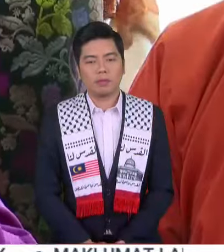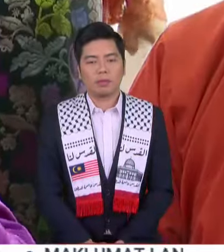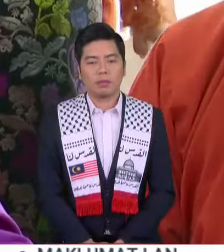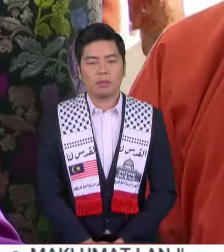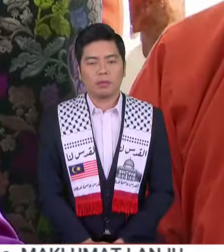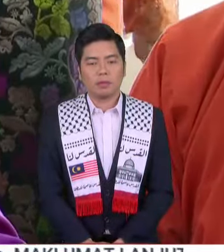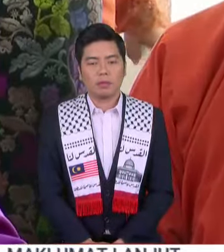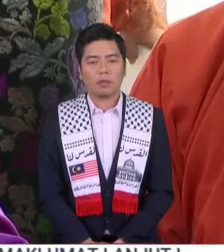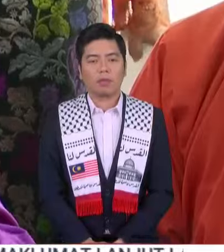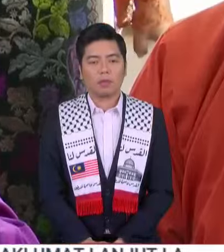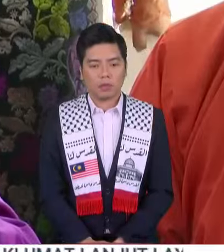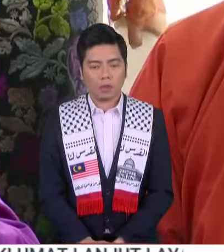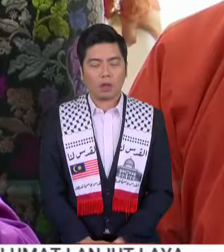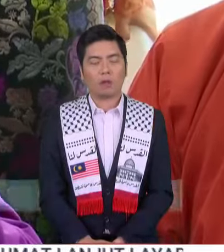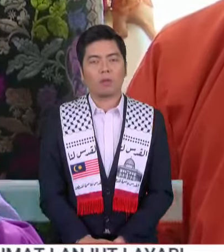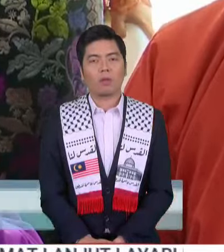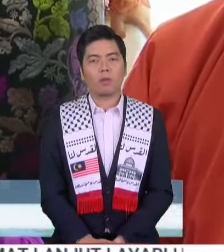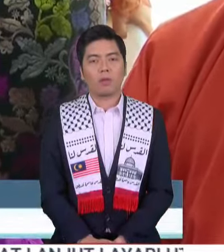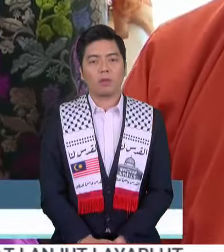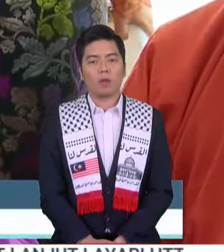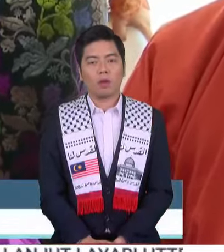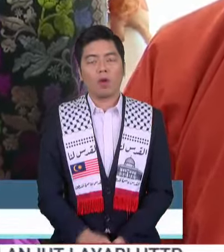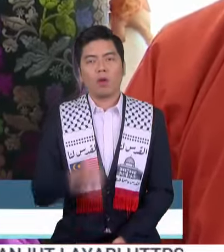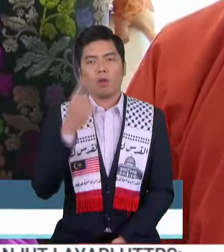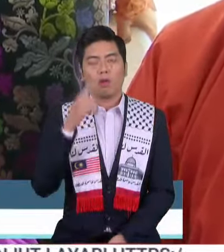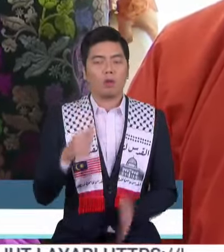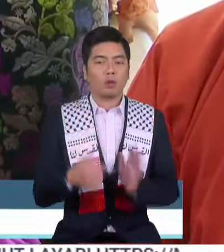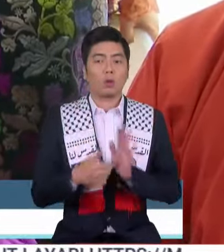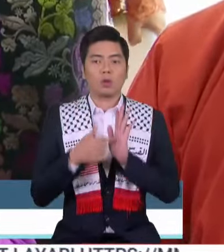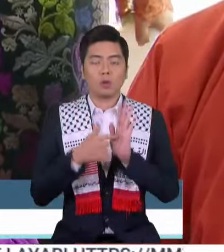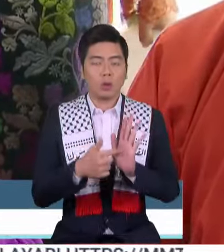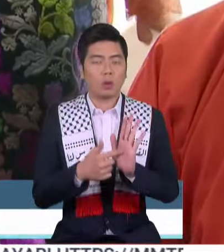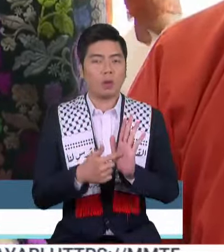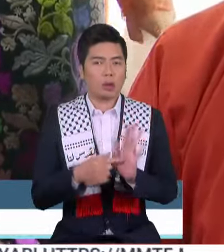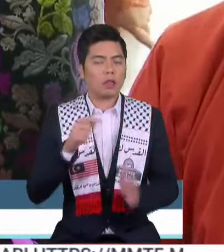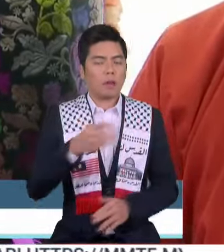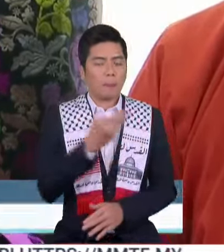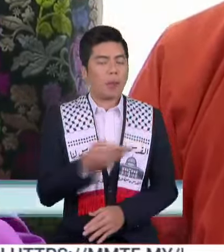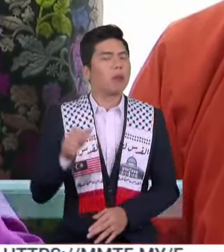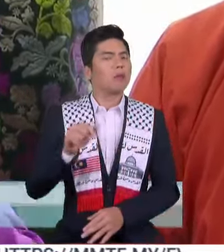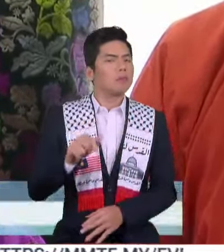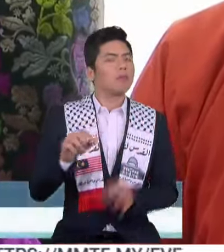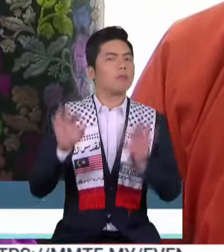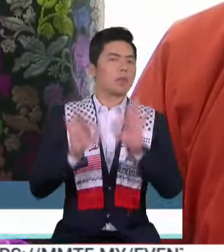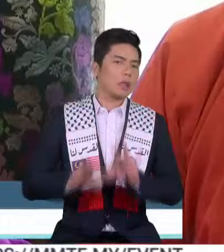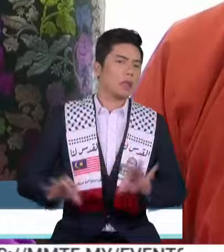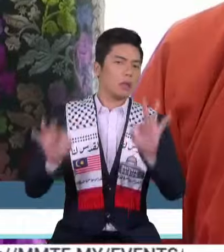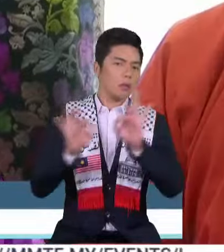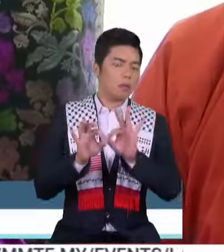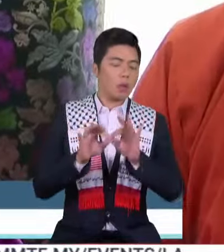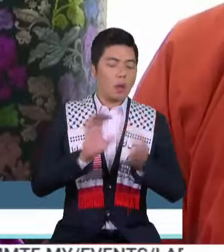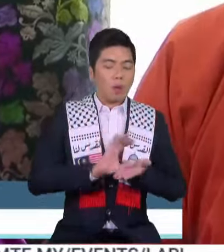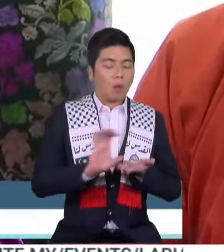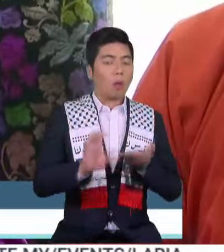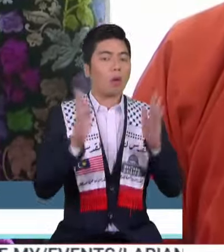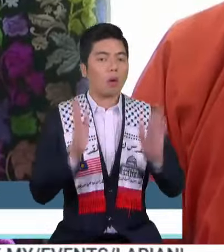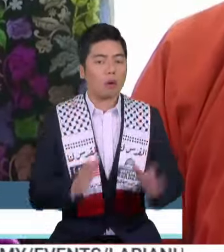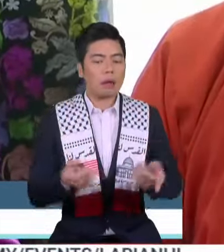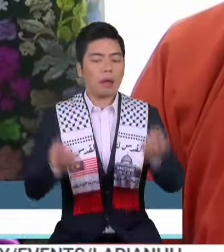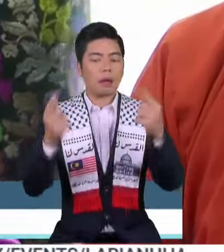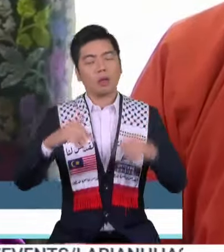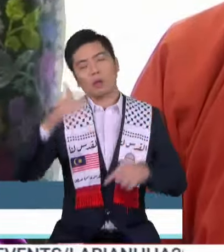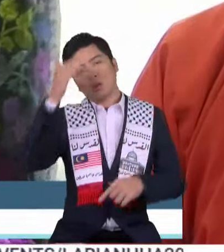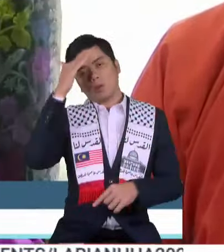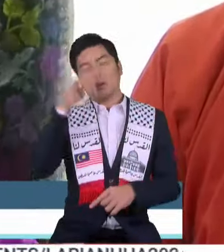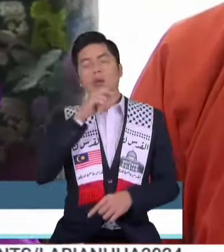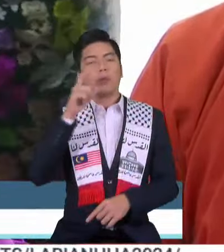Kita secara agresif melihat bahawa perkara ini perkara antara yang penting. Jadi pelabur yang datang ke Johor ini tidak